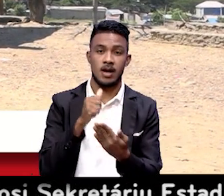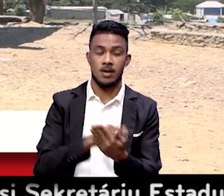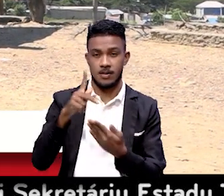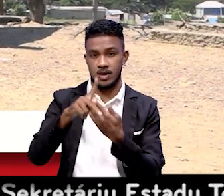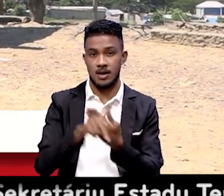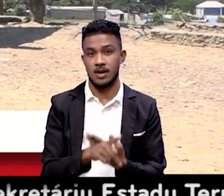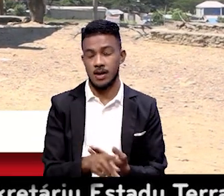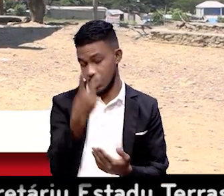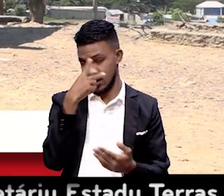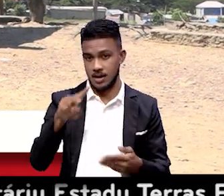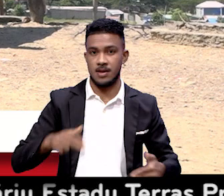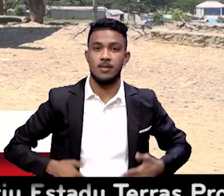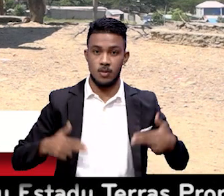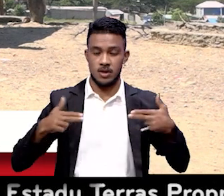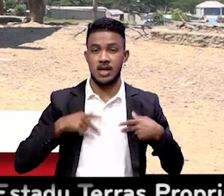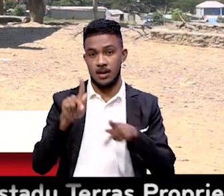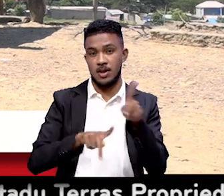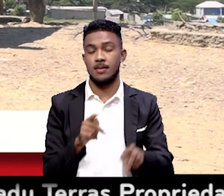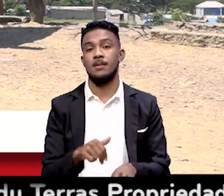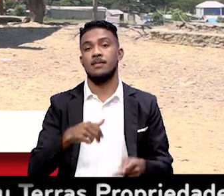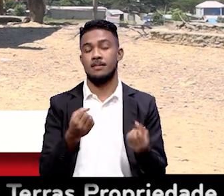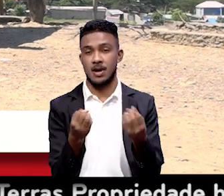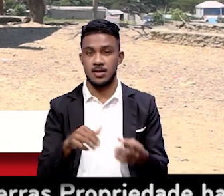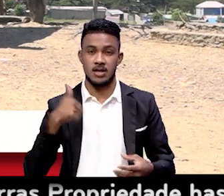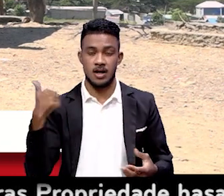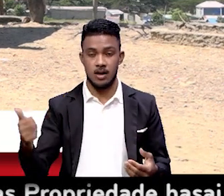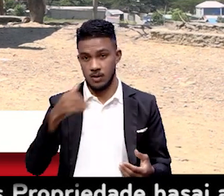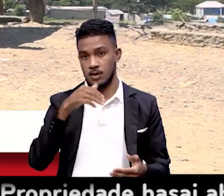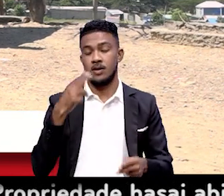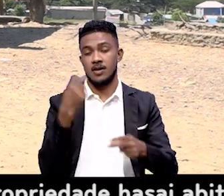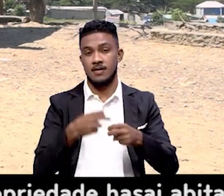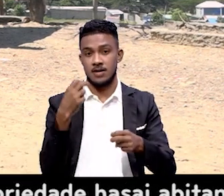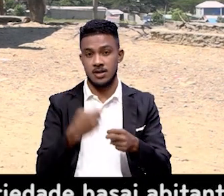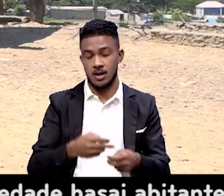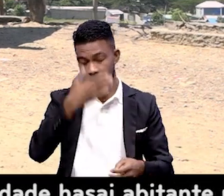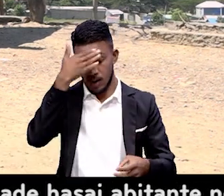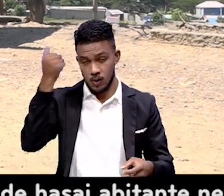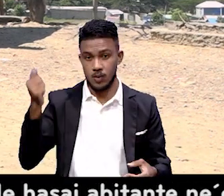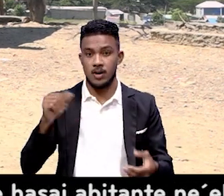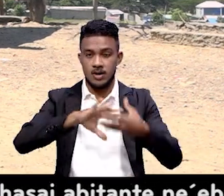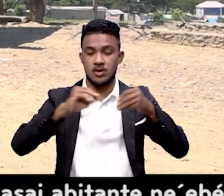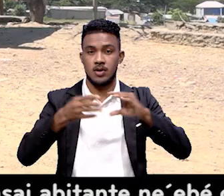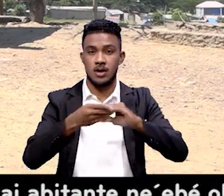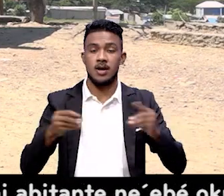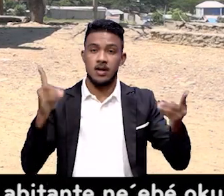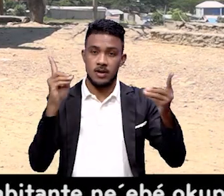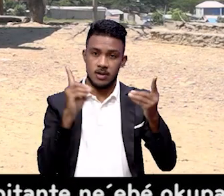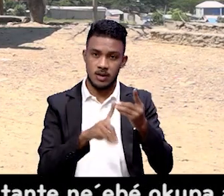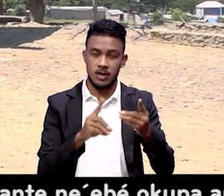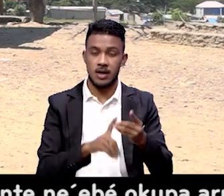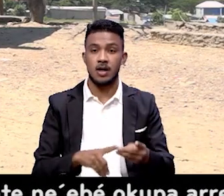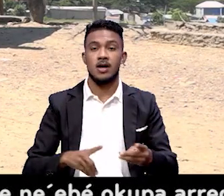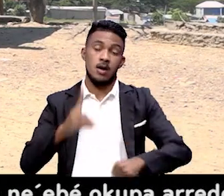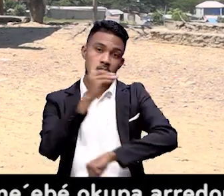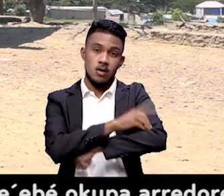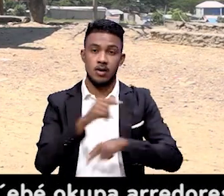teni vida, bayi ma barak siluk, difisil atolua memoria no historia ne, tambah inundasaun nye lorong ne, muda